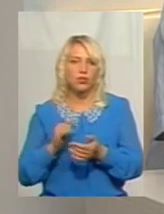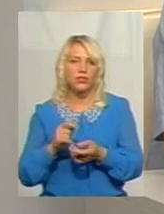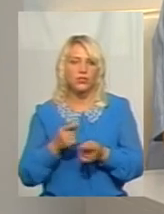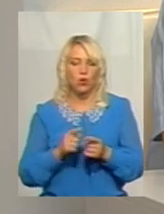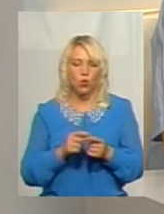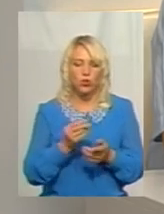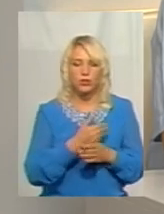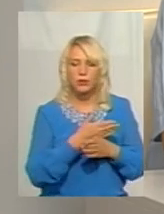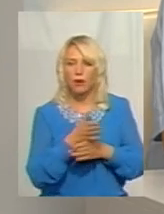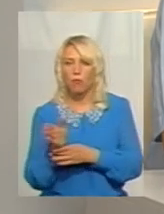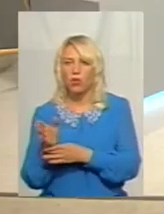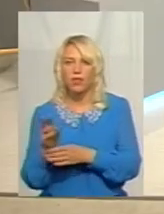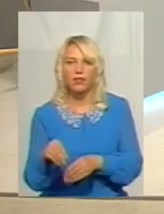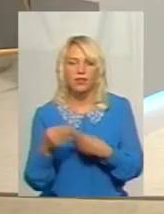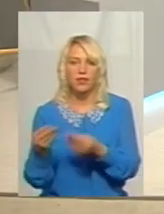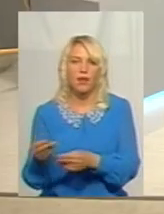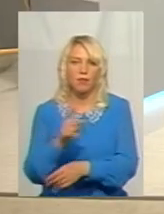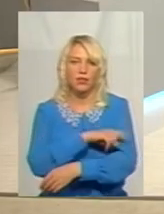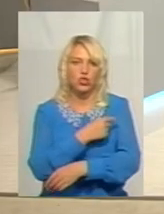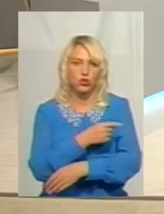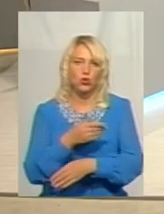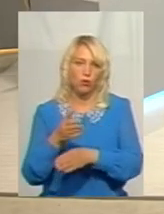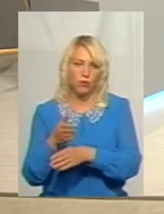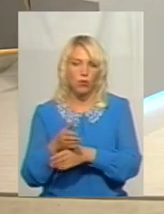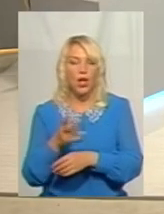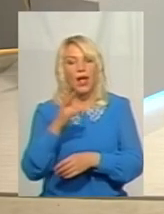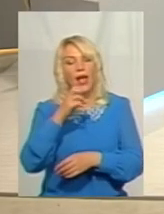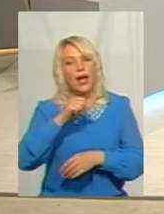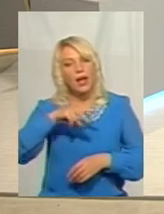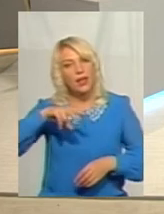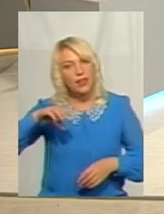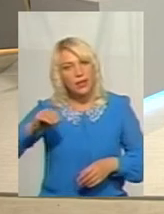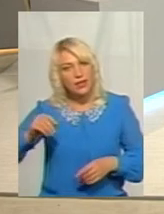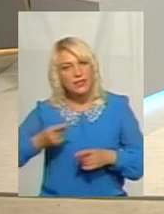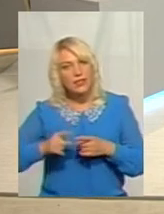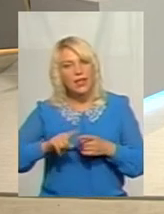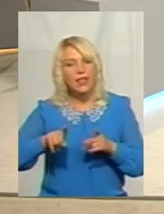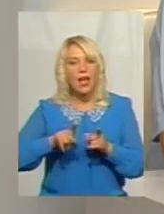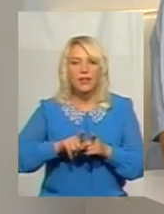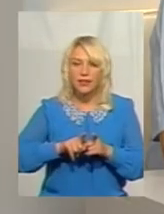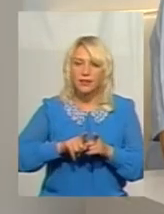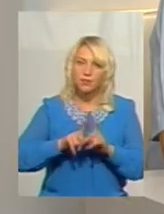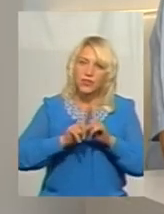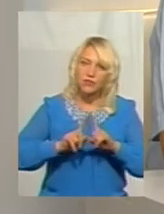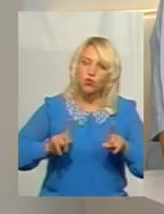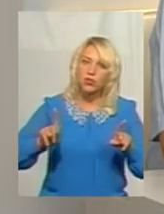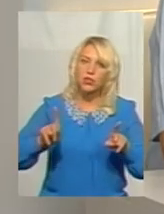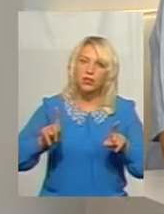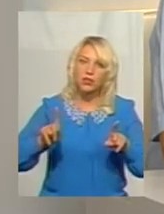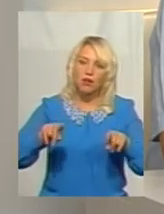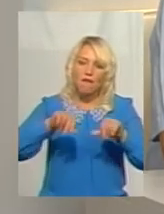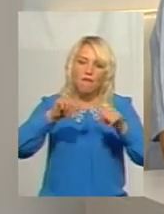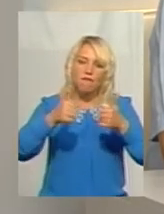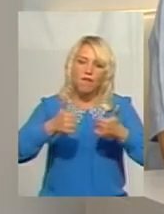надання медичної допомоги без додаткових страхових внесків. Ну, але це такий доволі своєрідний вигляд